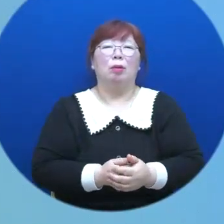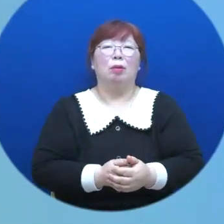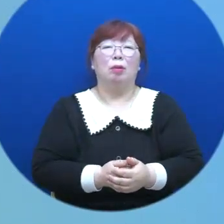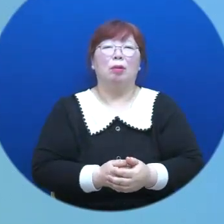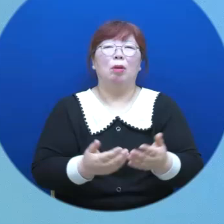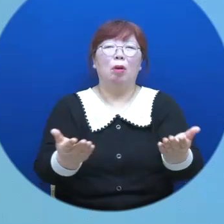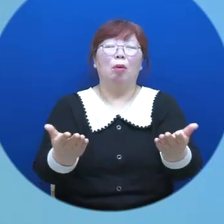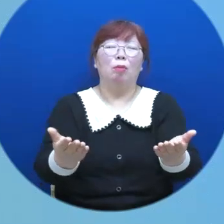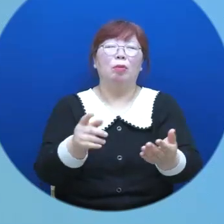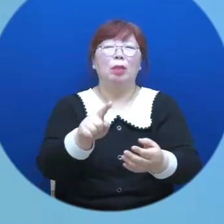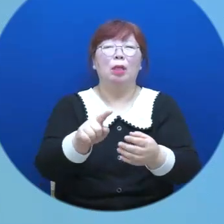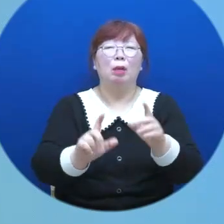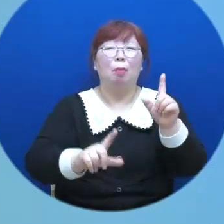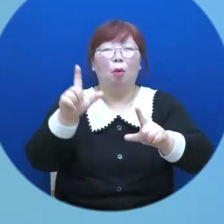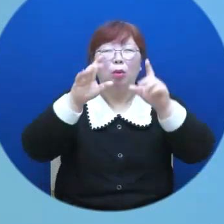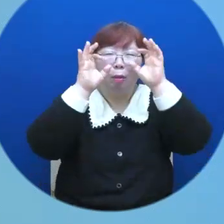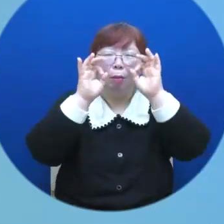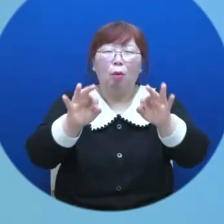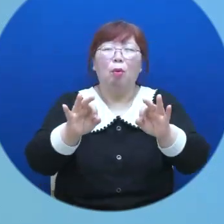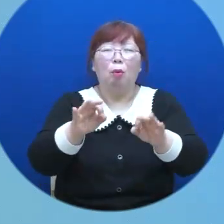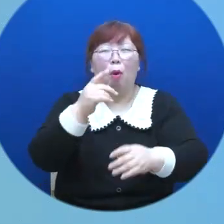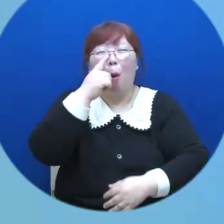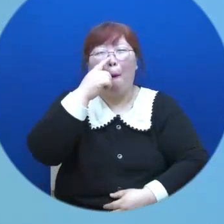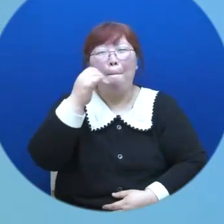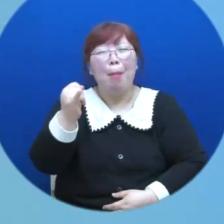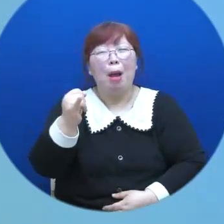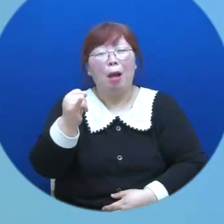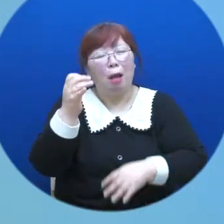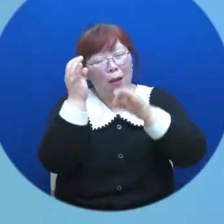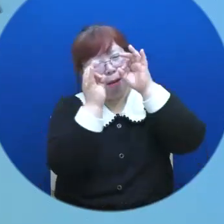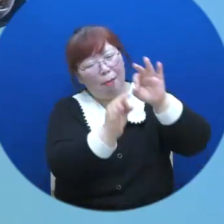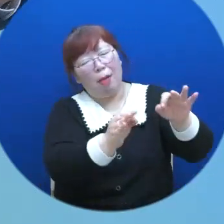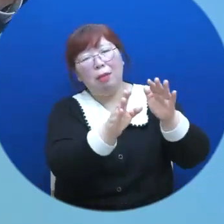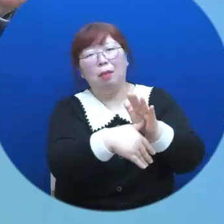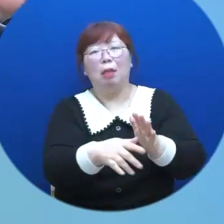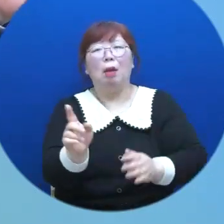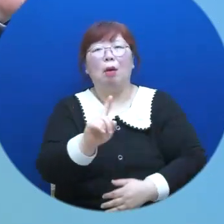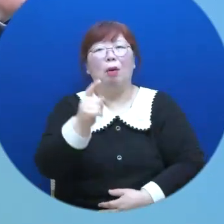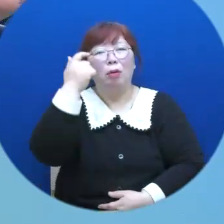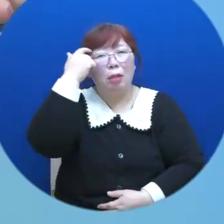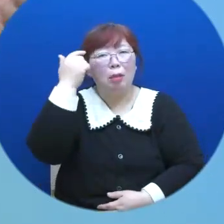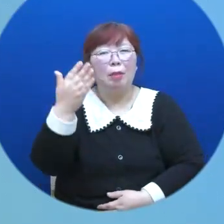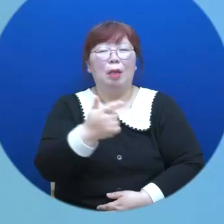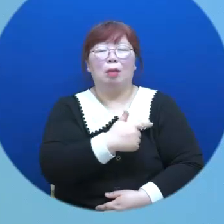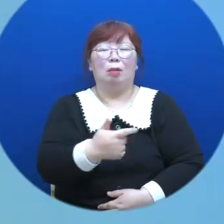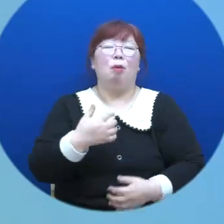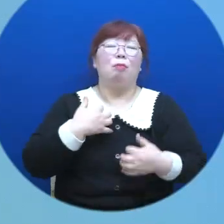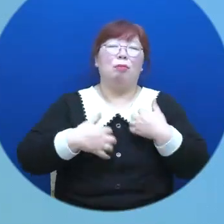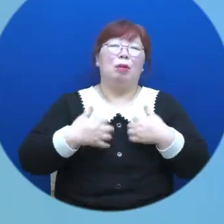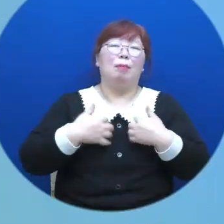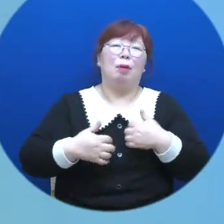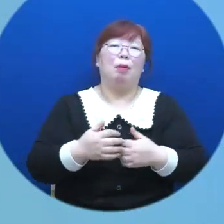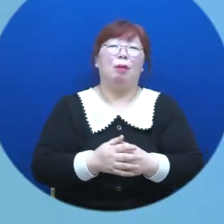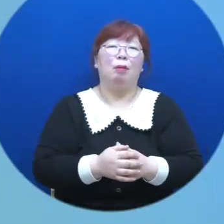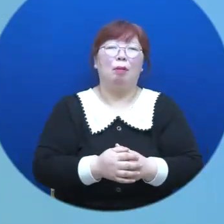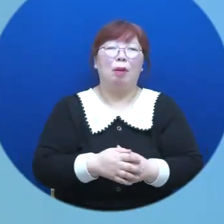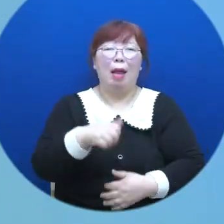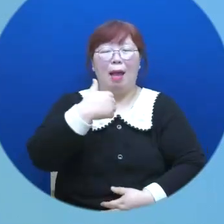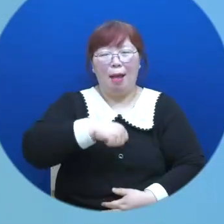여러분, 이 모습을 보면서 어머니가 어땠을까? 너무 기쁜 거죠. 아들이